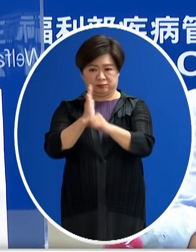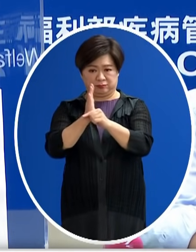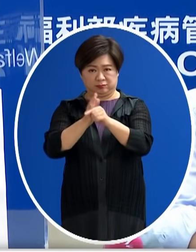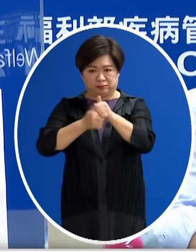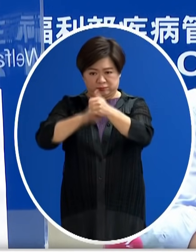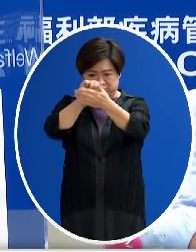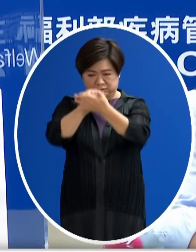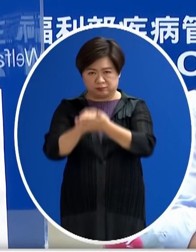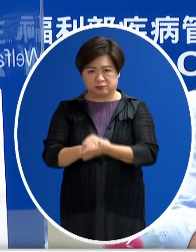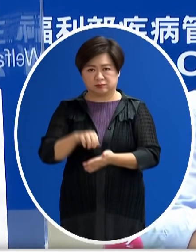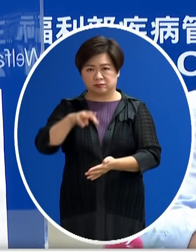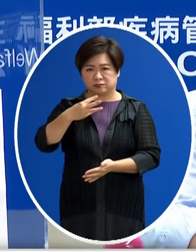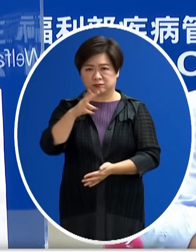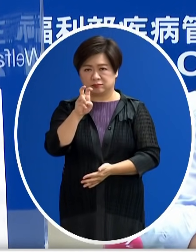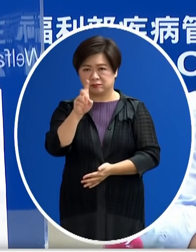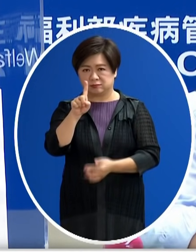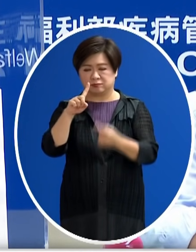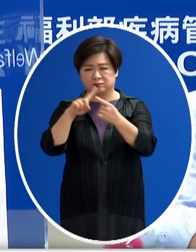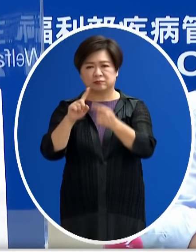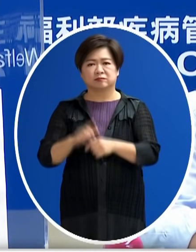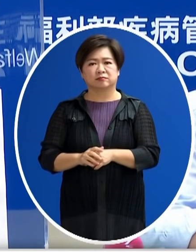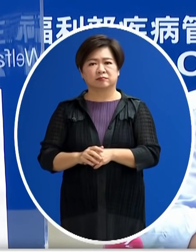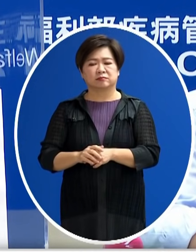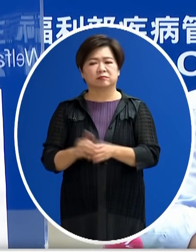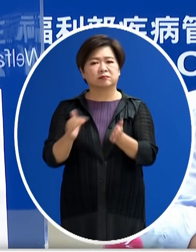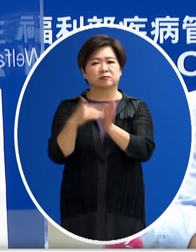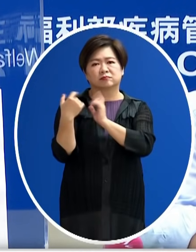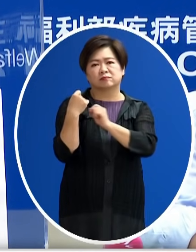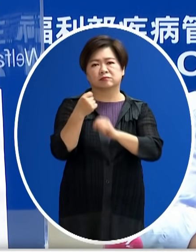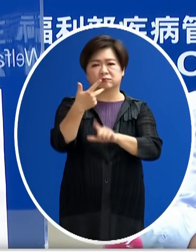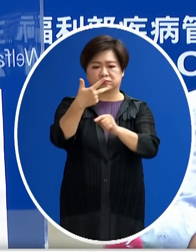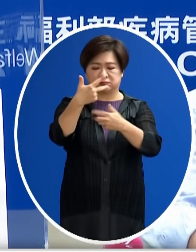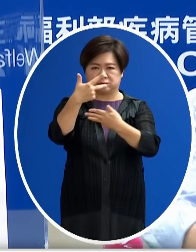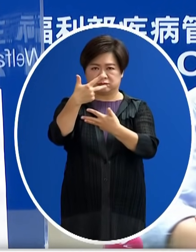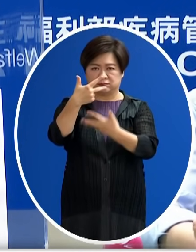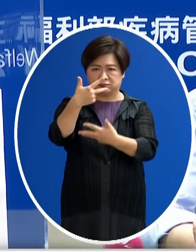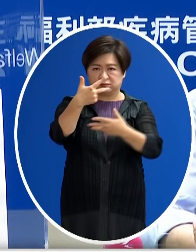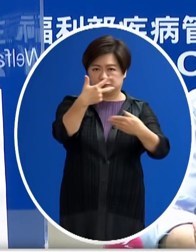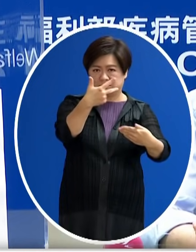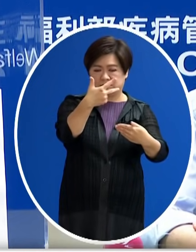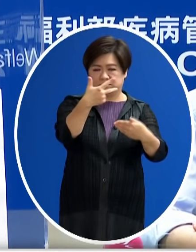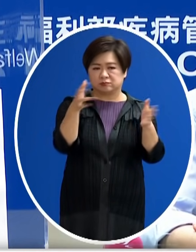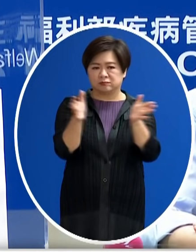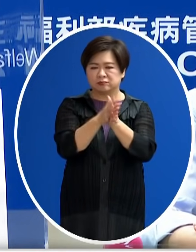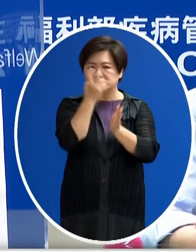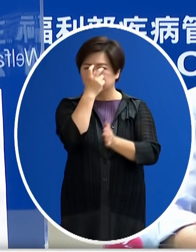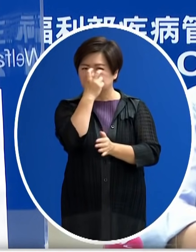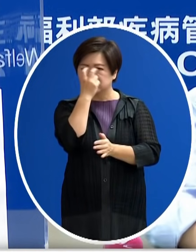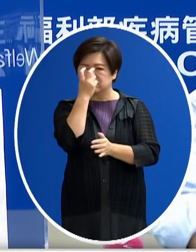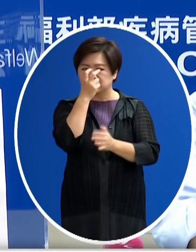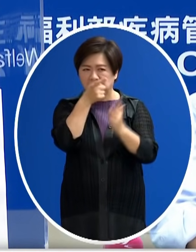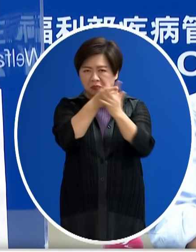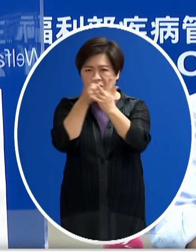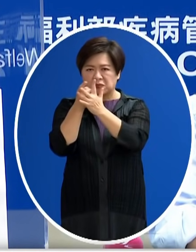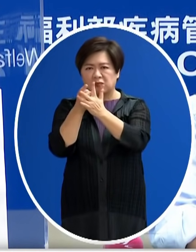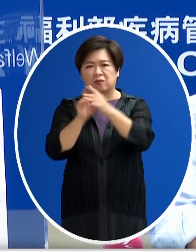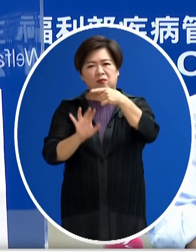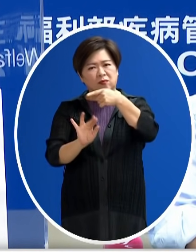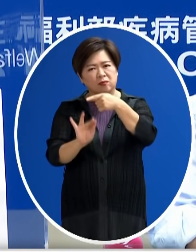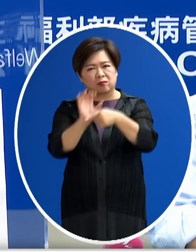框列了321人，哈，那到最近7月8号、9号整个筛检的，好阳性率